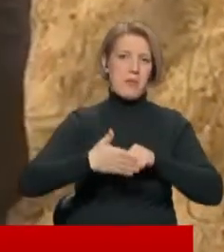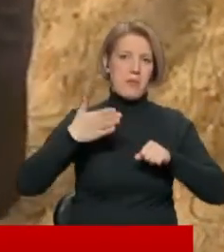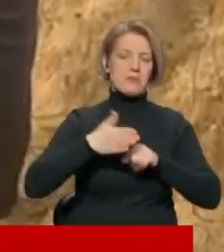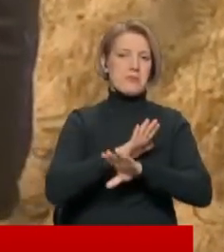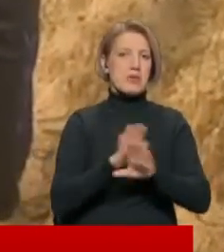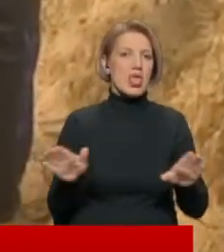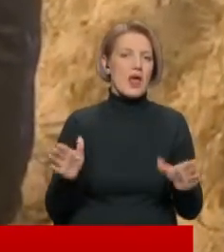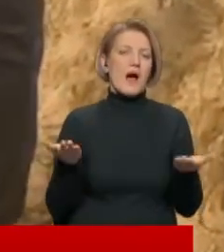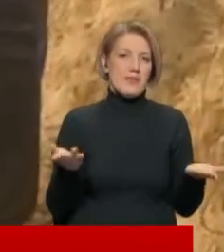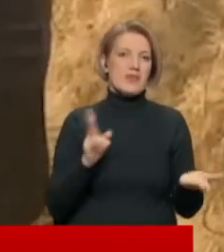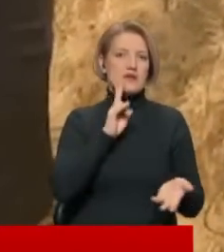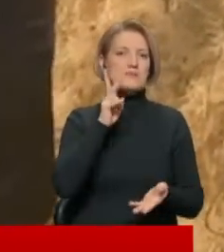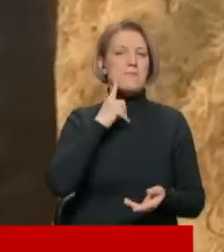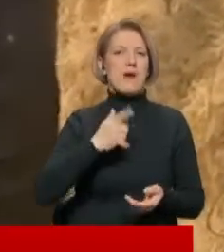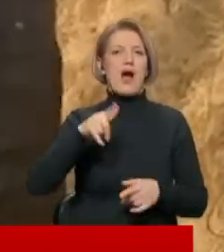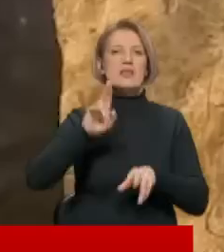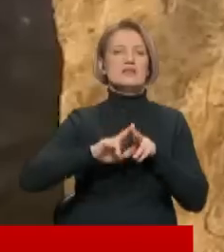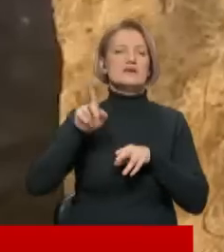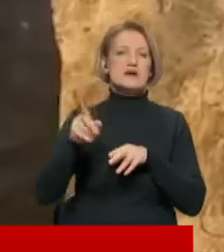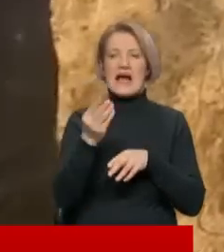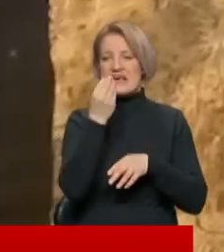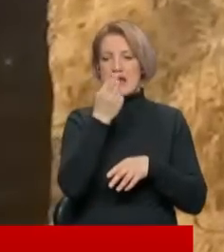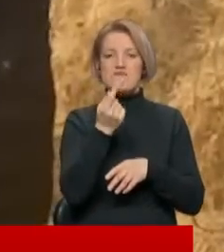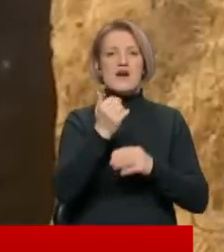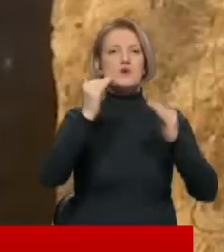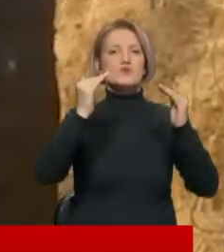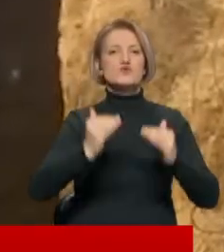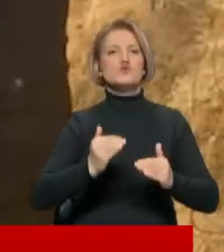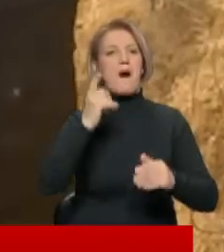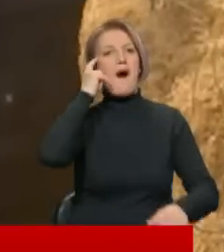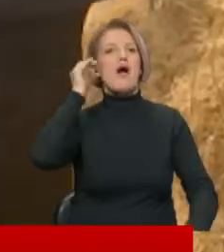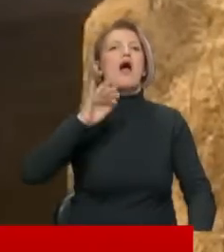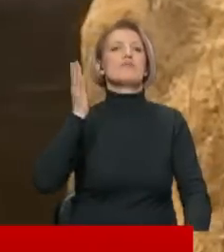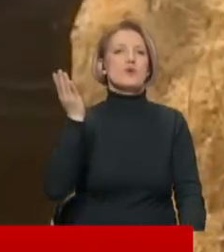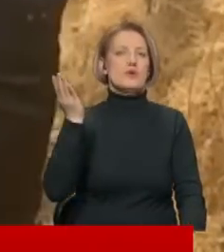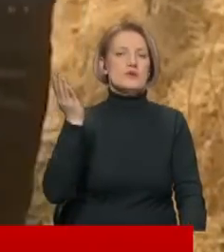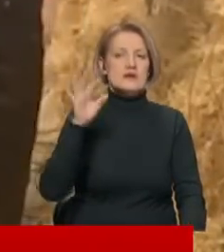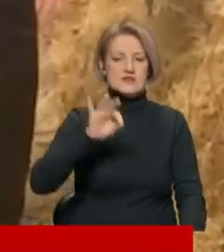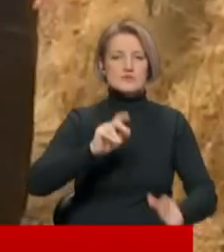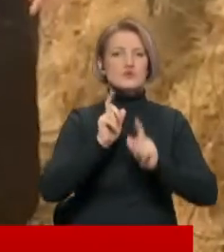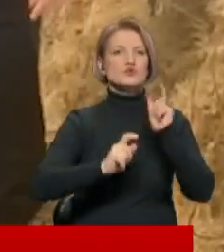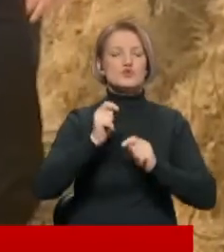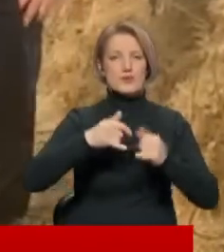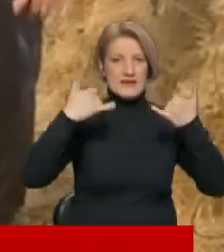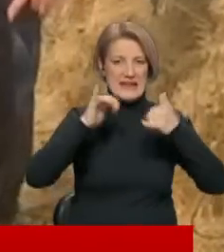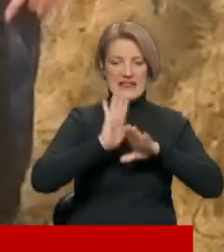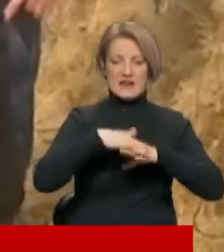Ama ne yazık ki bakanlık yer fiyatlarını düşürmeye akmaya getirmedim Şimdi sütü